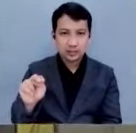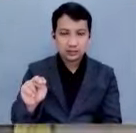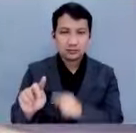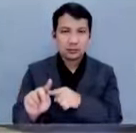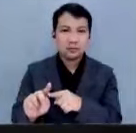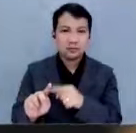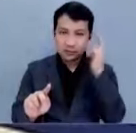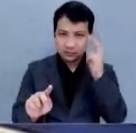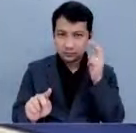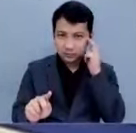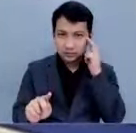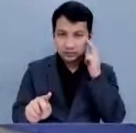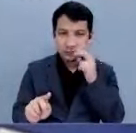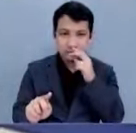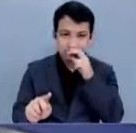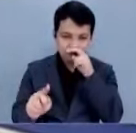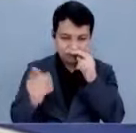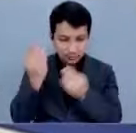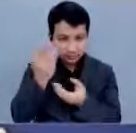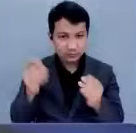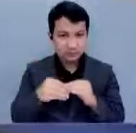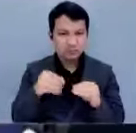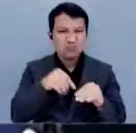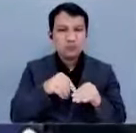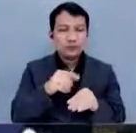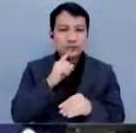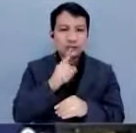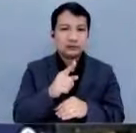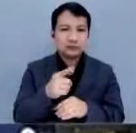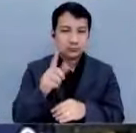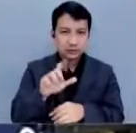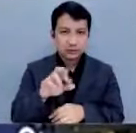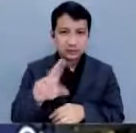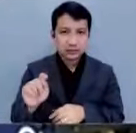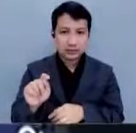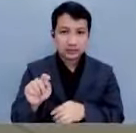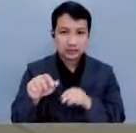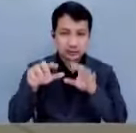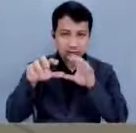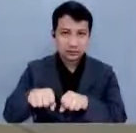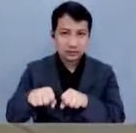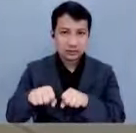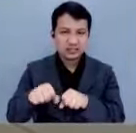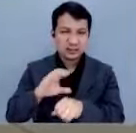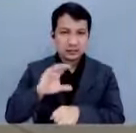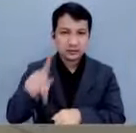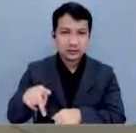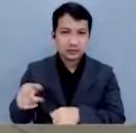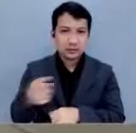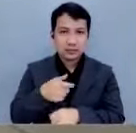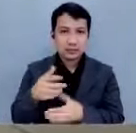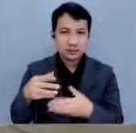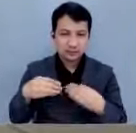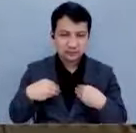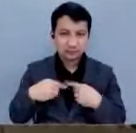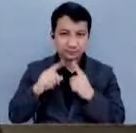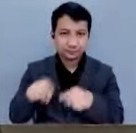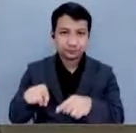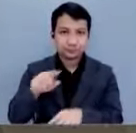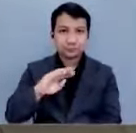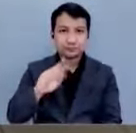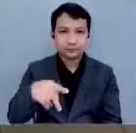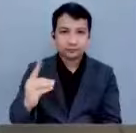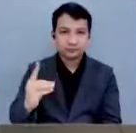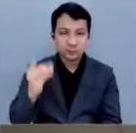nila. Yan ay manggit-git na mga pasahero ng LRT para dukutan ng cellphone. Nakatanggap daw ng report ang Manila Police District